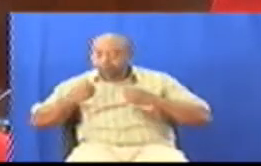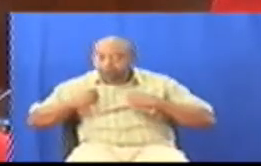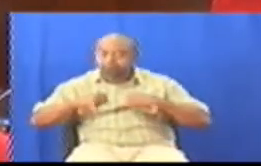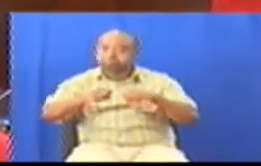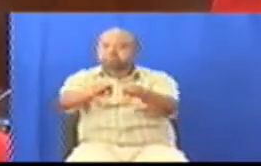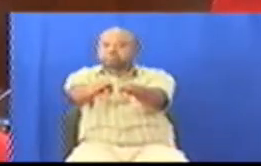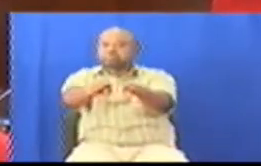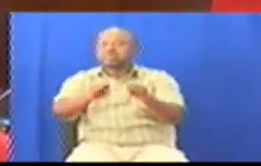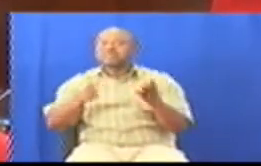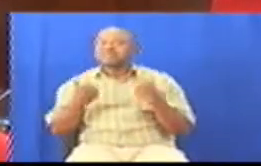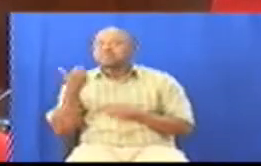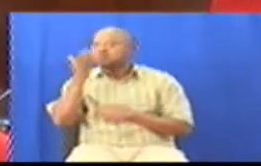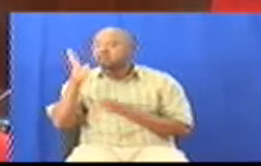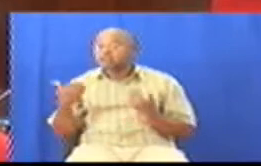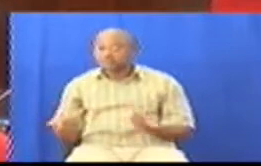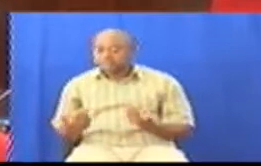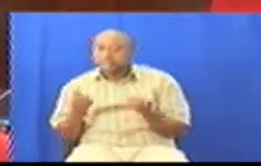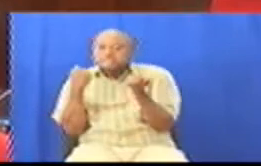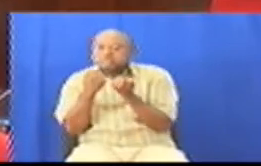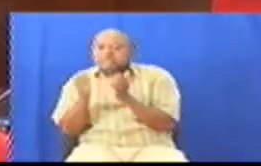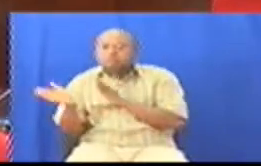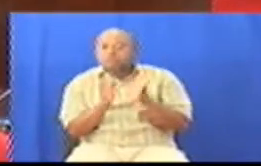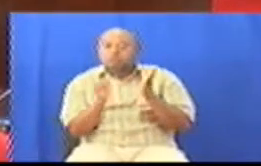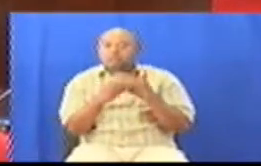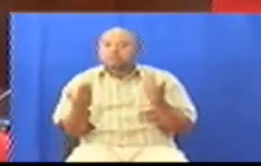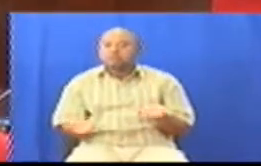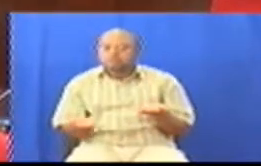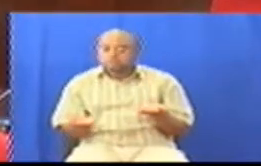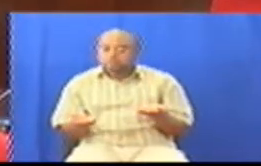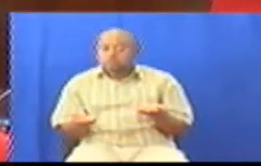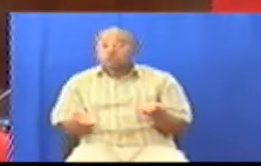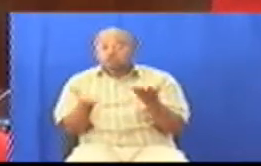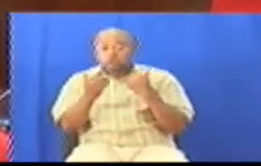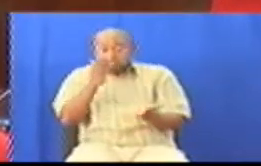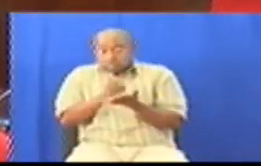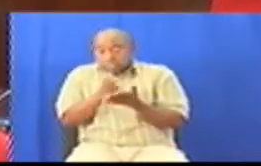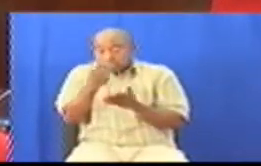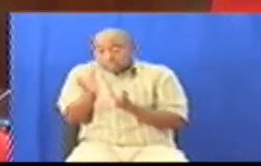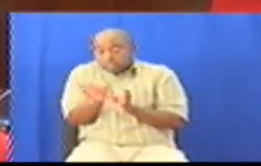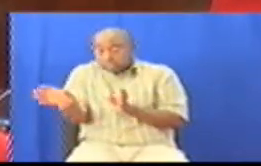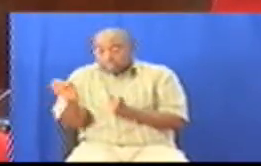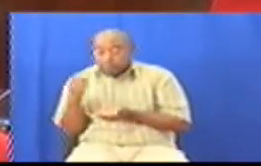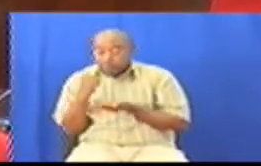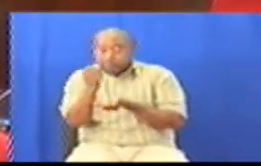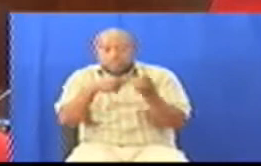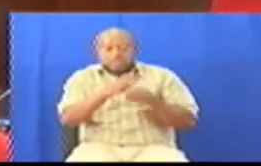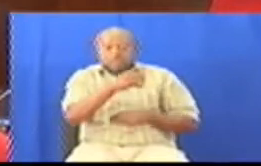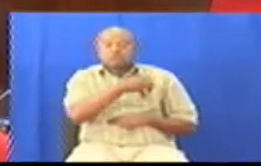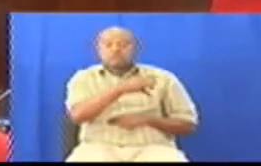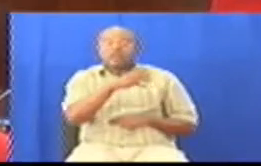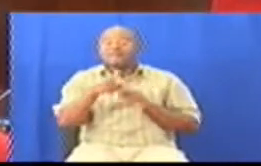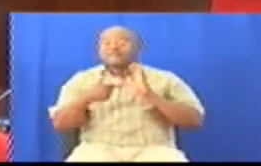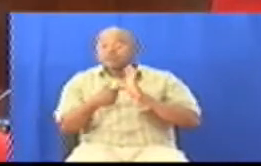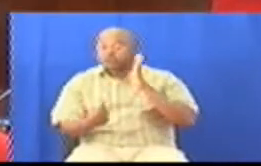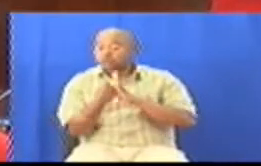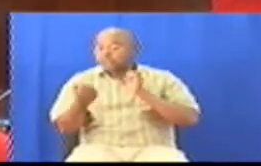Je, sasa serikali inakuja na mpango gani mahususi kuhakikisha kwamba hela inatengwa ya kutosha katika hii wizara, ili inapotokea